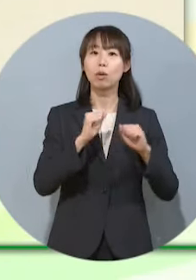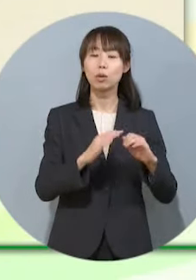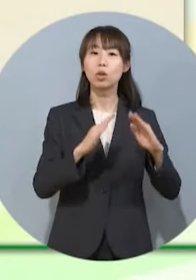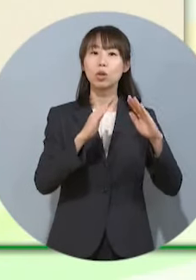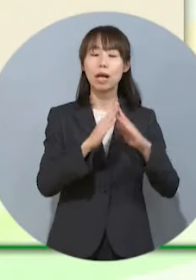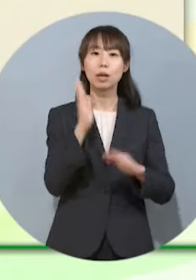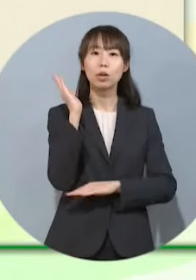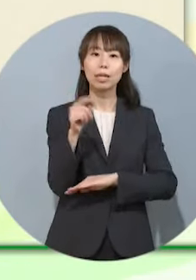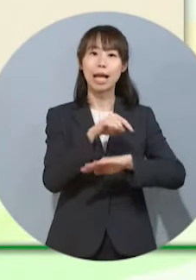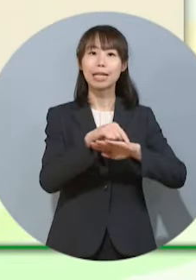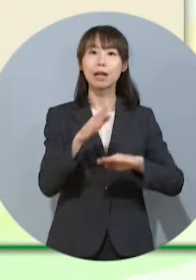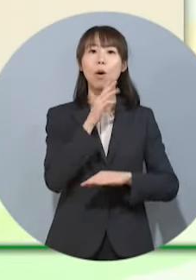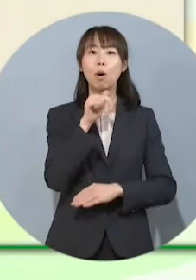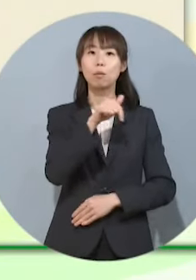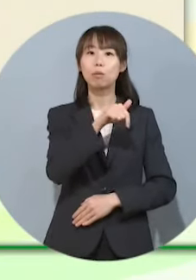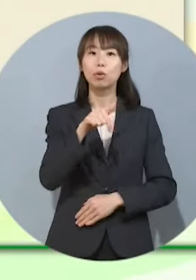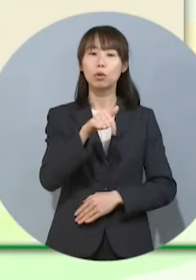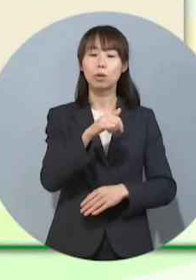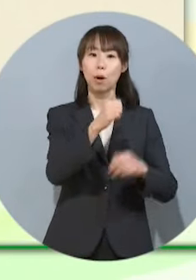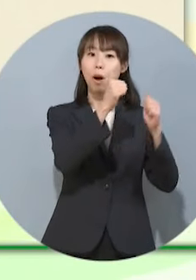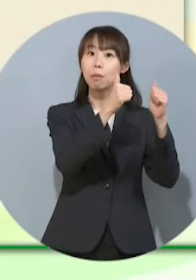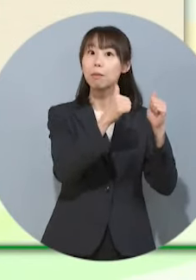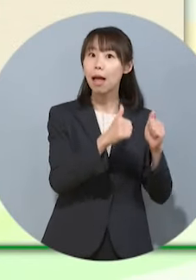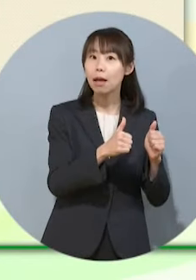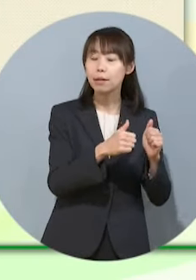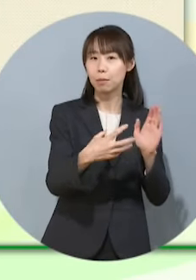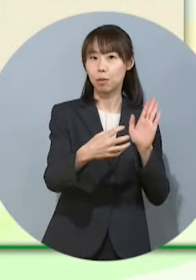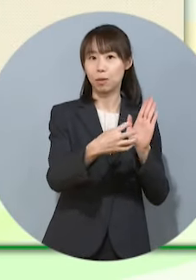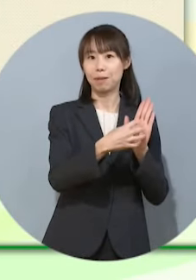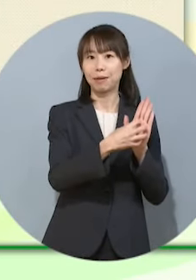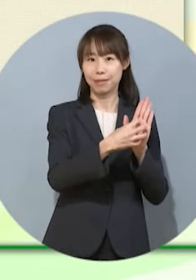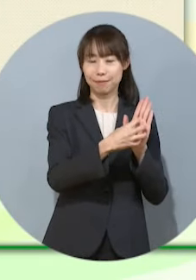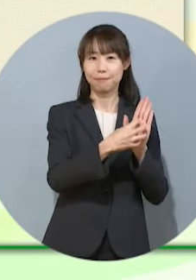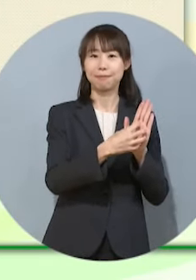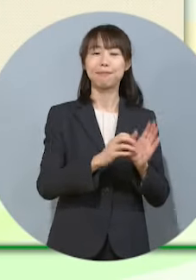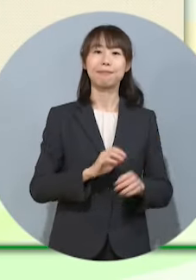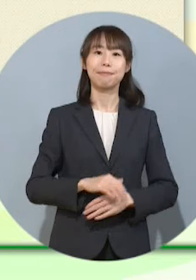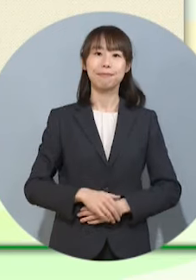宅政策本部のホームページで見ることができます。